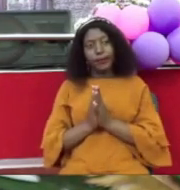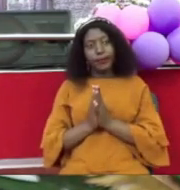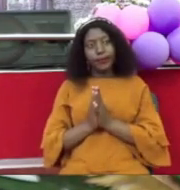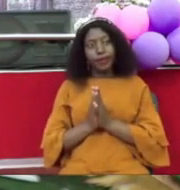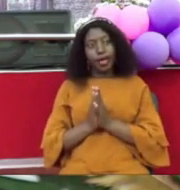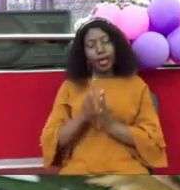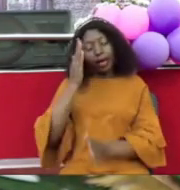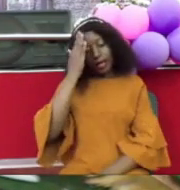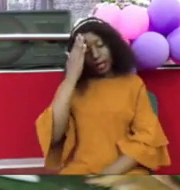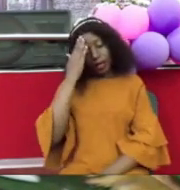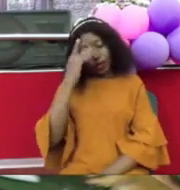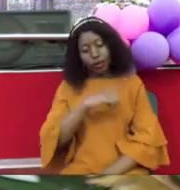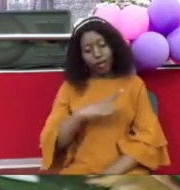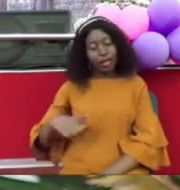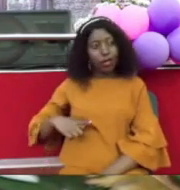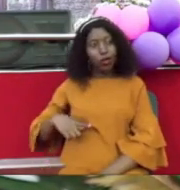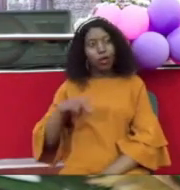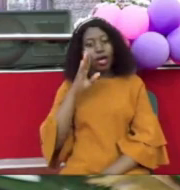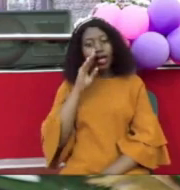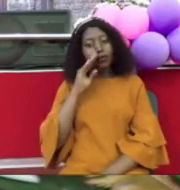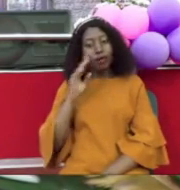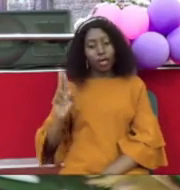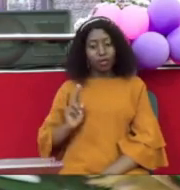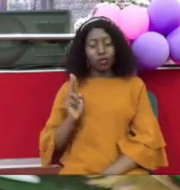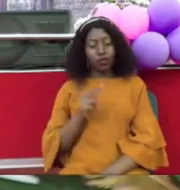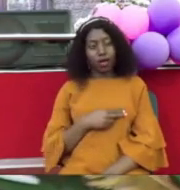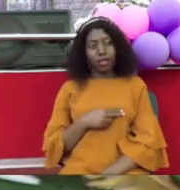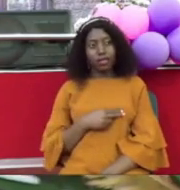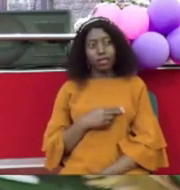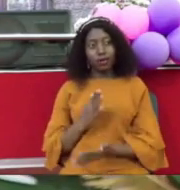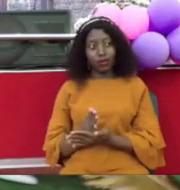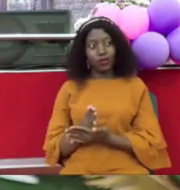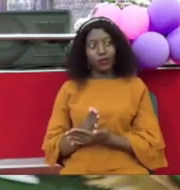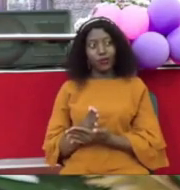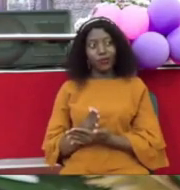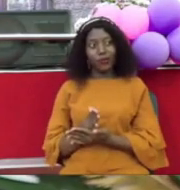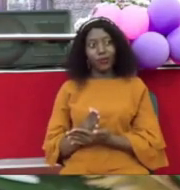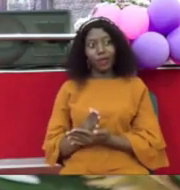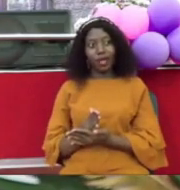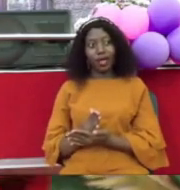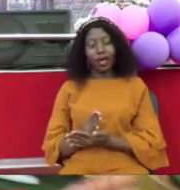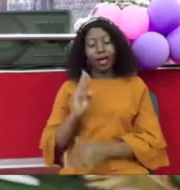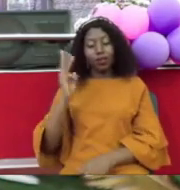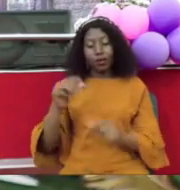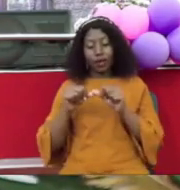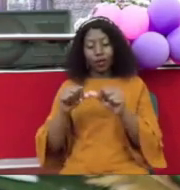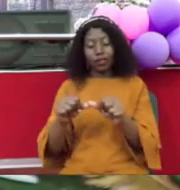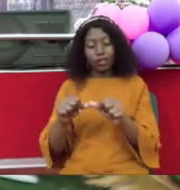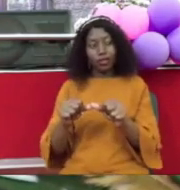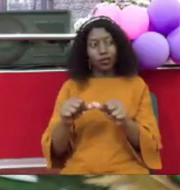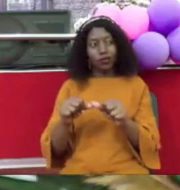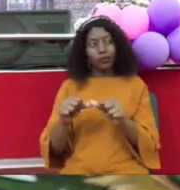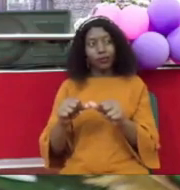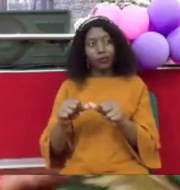And I know that the Lord has spoken to us. Na ninajua kwamba Mungu ameweza kutunenea. And we shall continue to water that